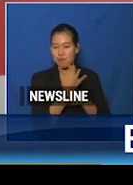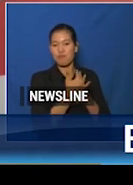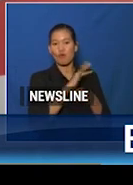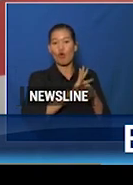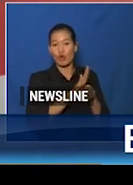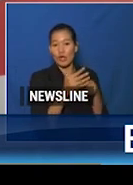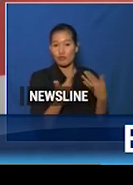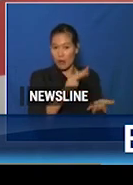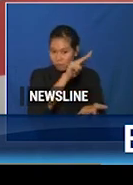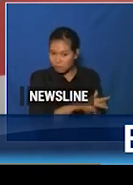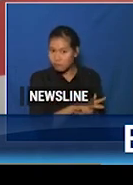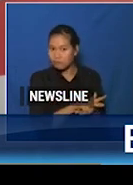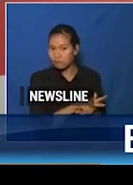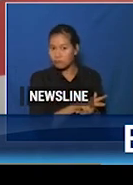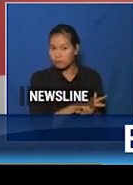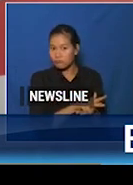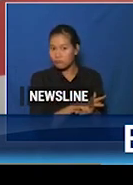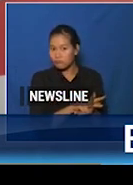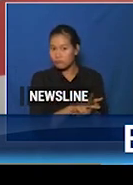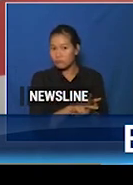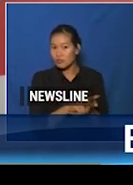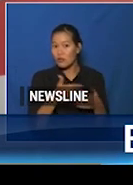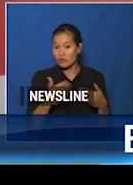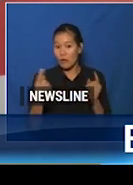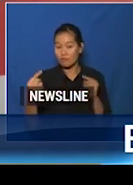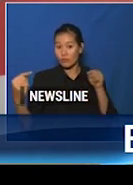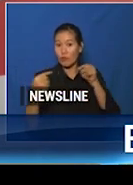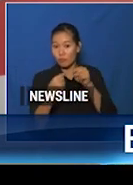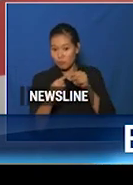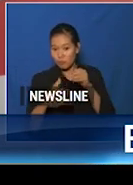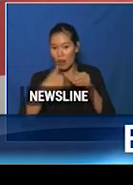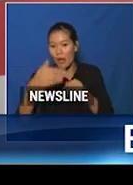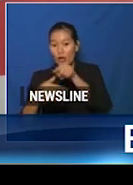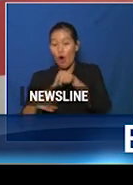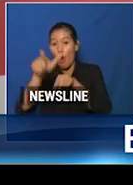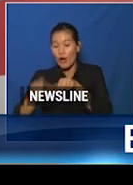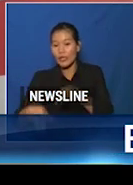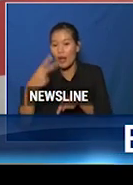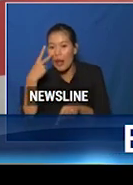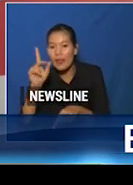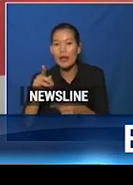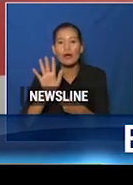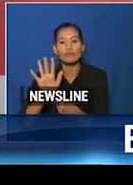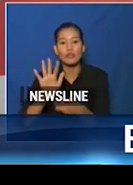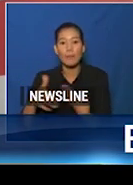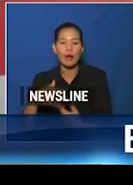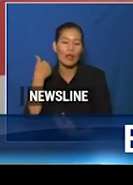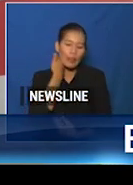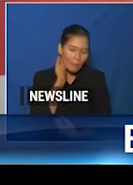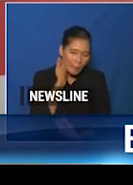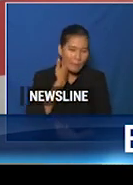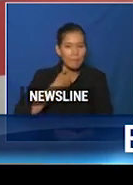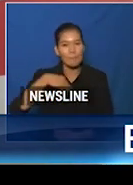yang sudah diidentifikasi positif dan kemudian muncul gejala yang paling sering adalah demam panas